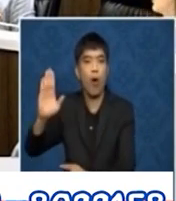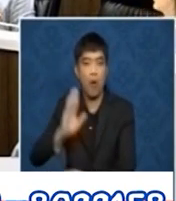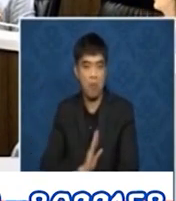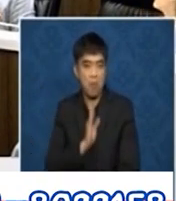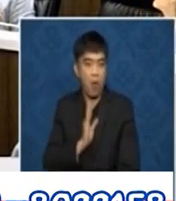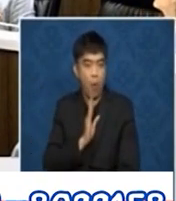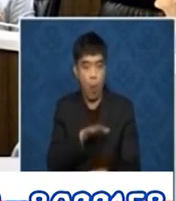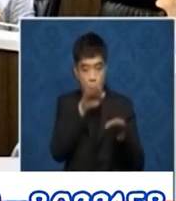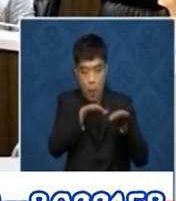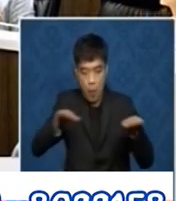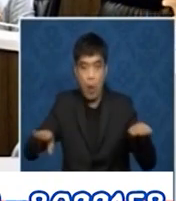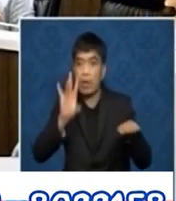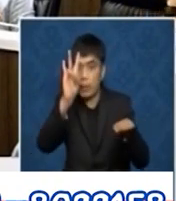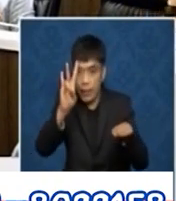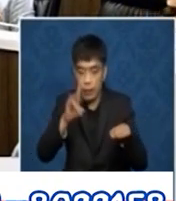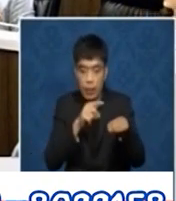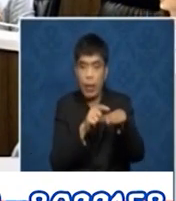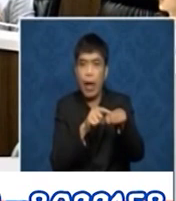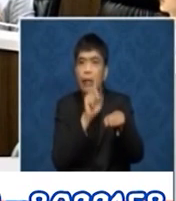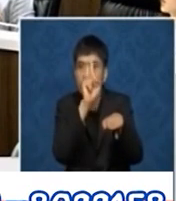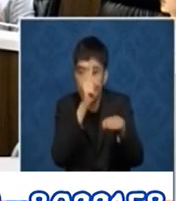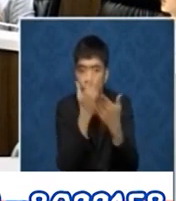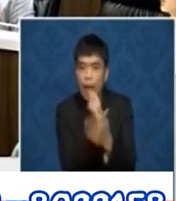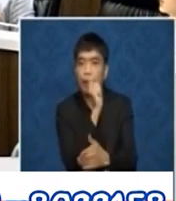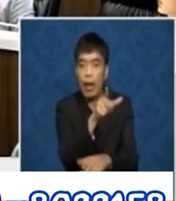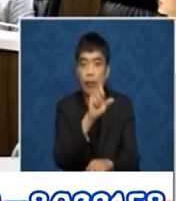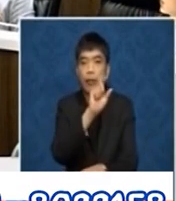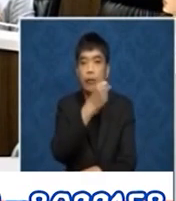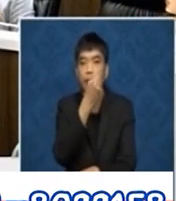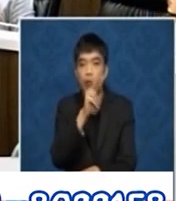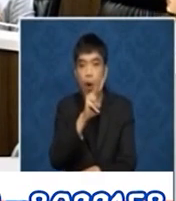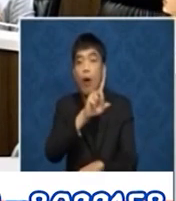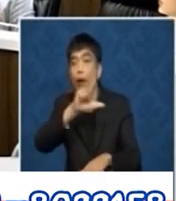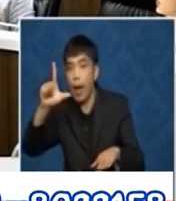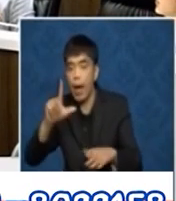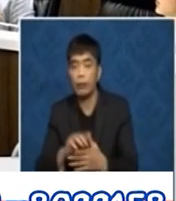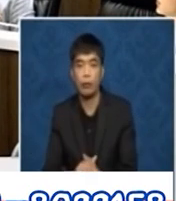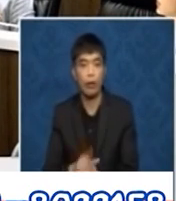คันคันละ12ล้านบาทฟังไม่ผิดนะครับอยู่ในรัฐบาล